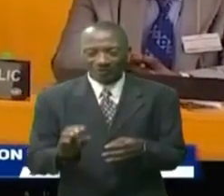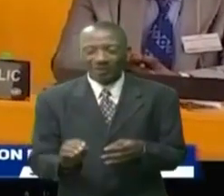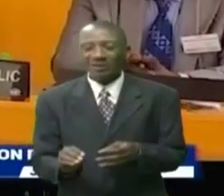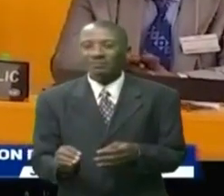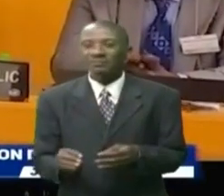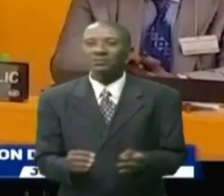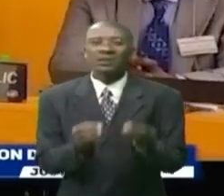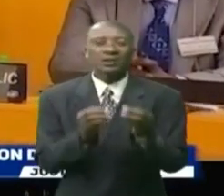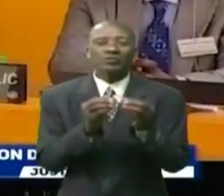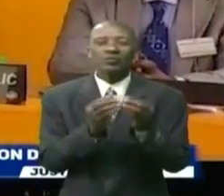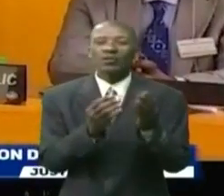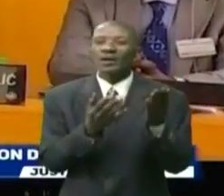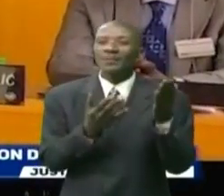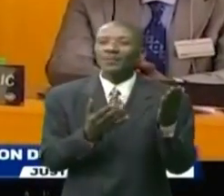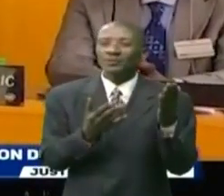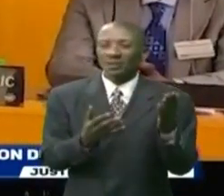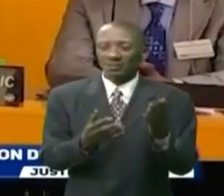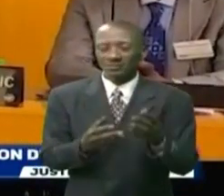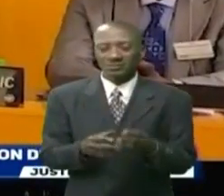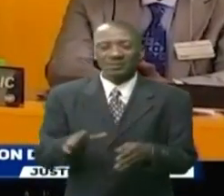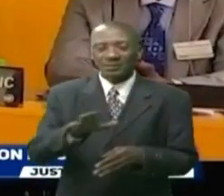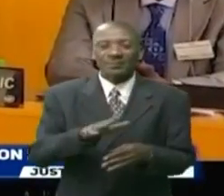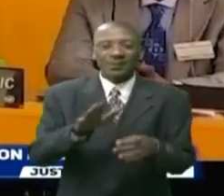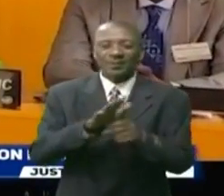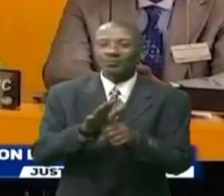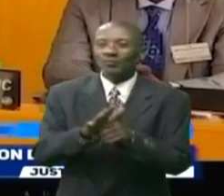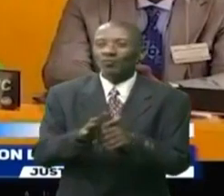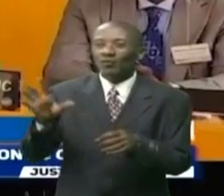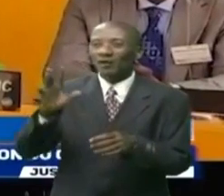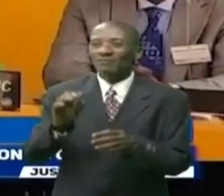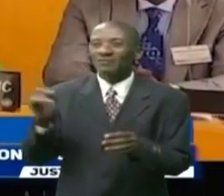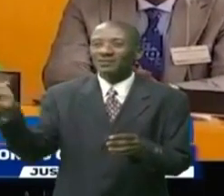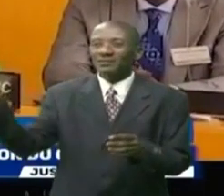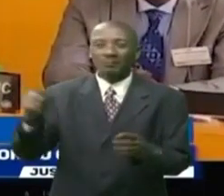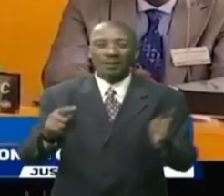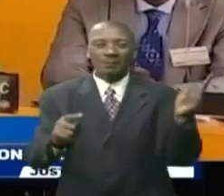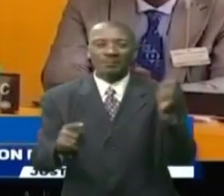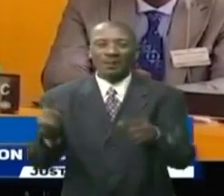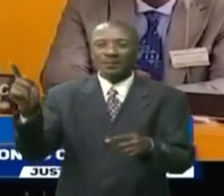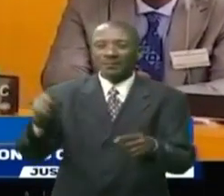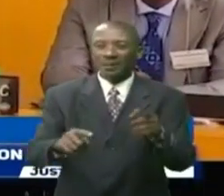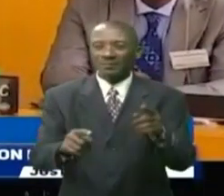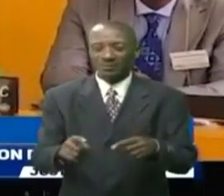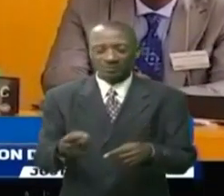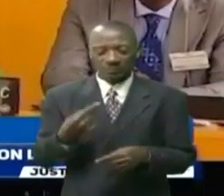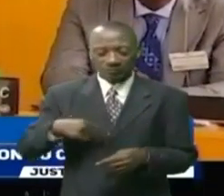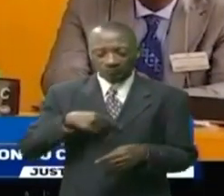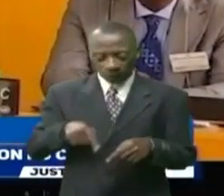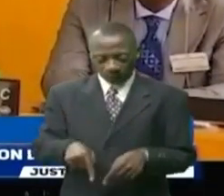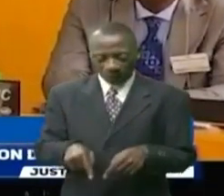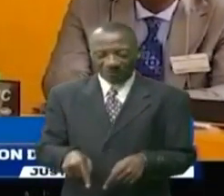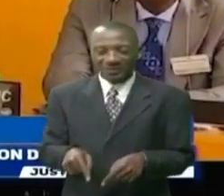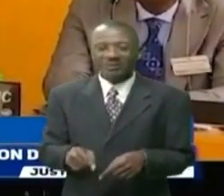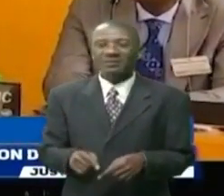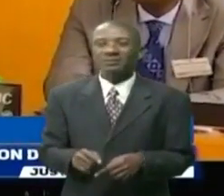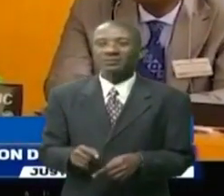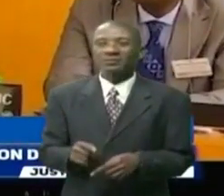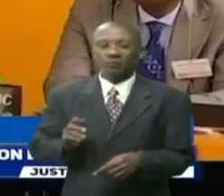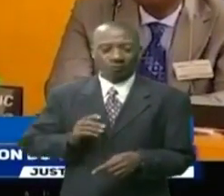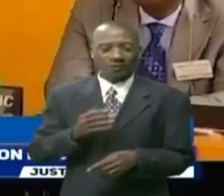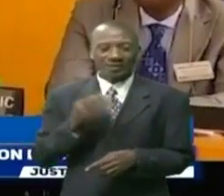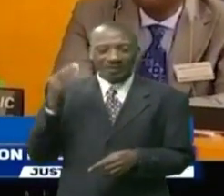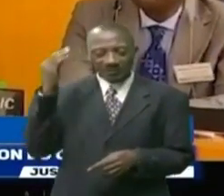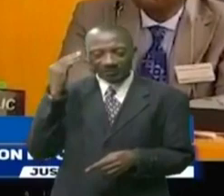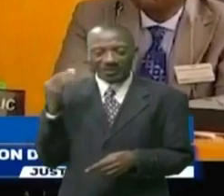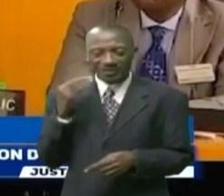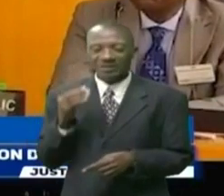vue d'assurer l'accompagnement de l'Institut. Ici est dénoté également l'instauration d'un climat de confiance